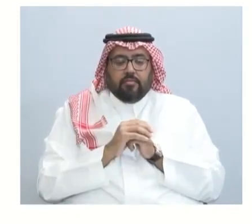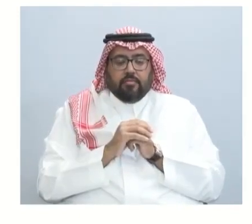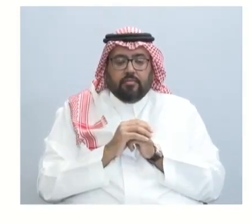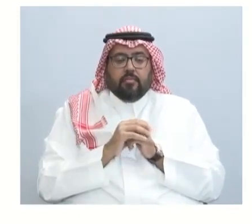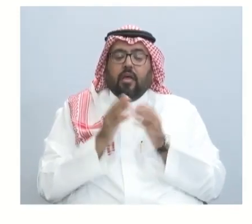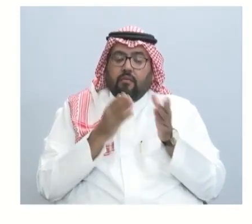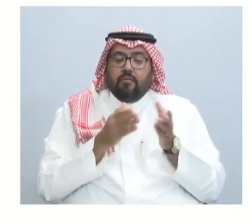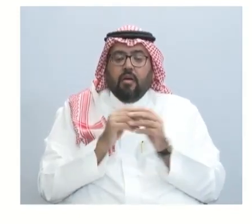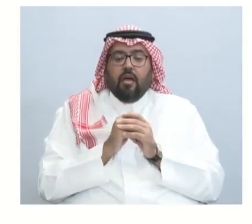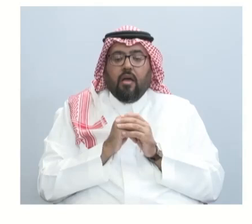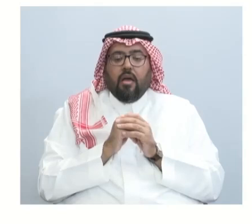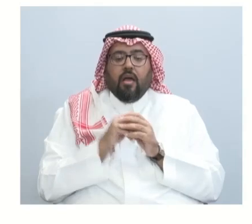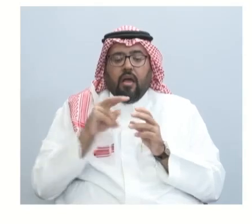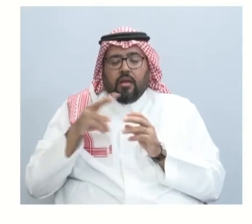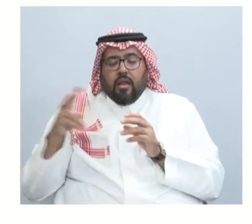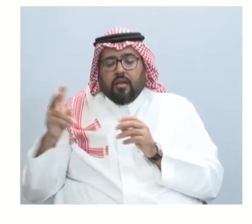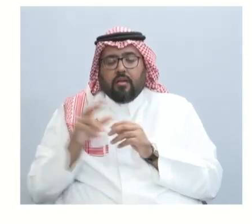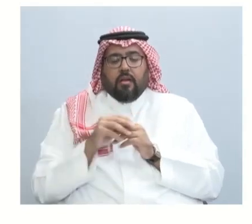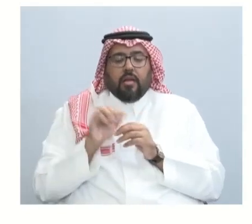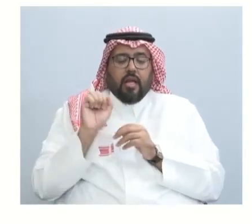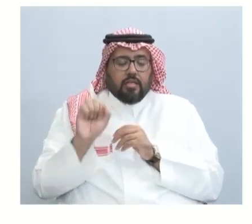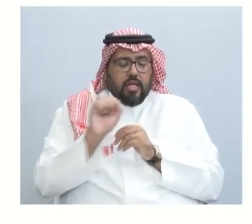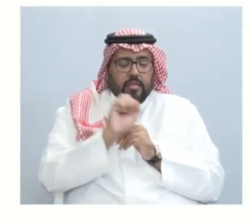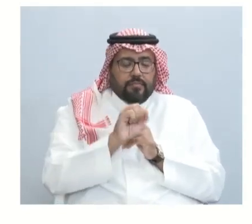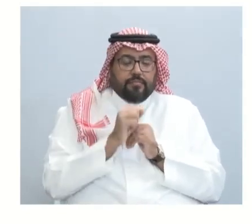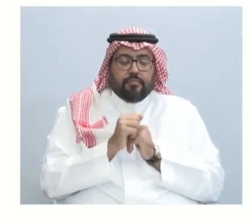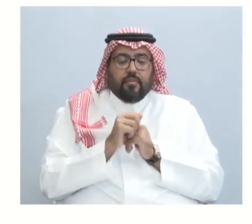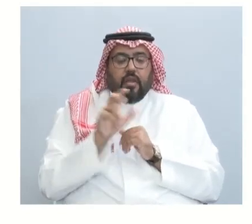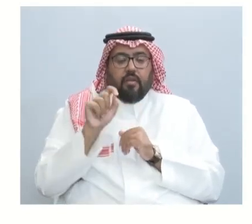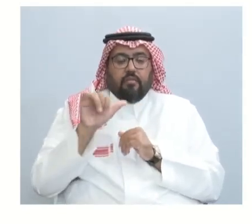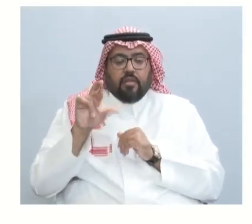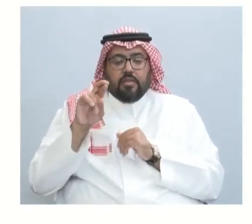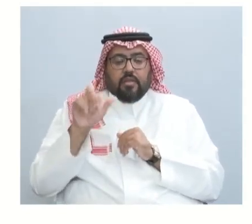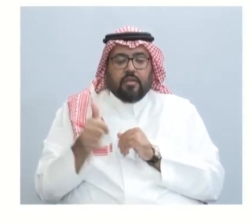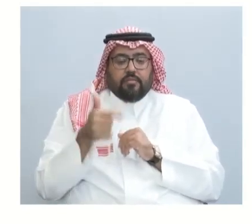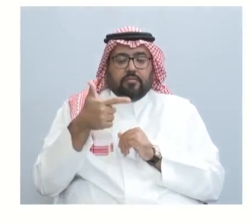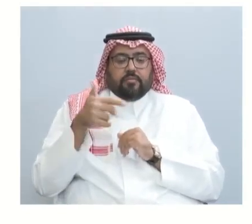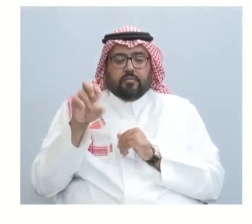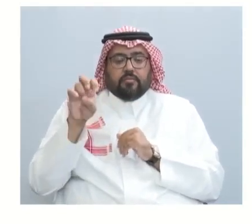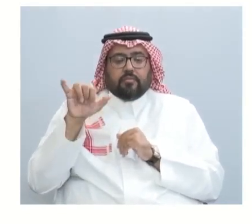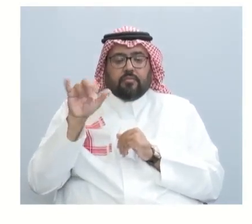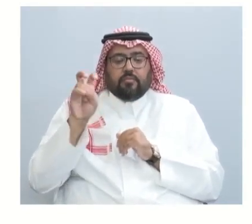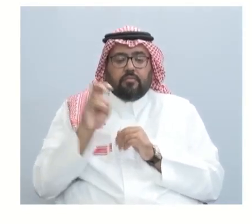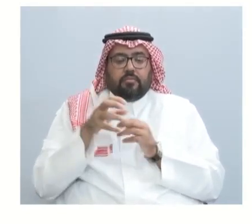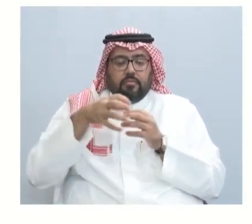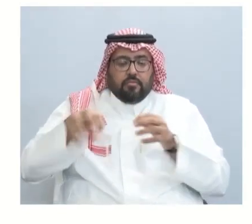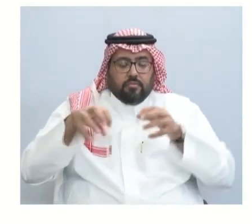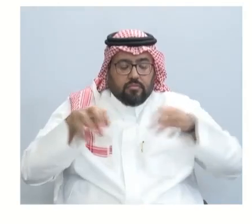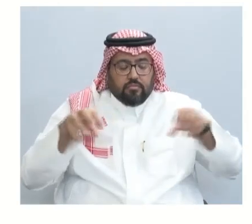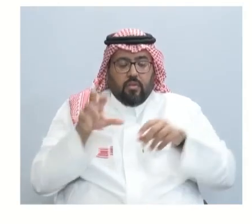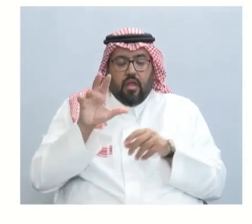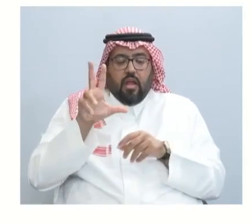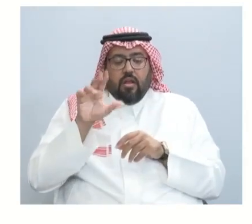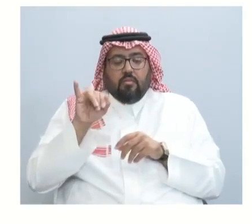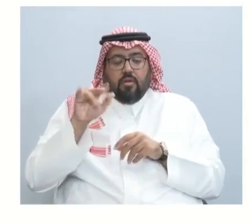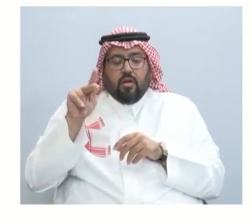يمكن استخدام العديد من الخصائص الفيزيائيه لفصل مكونات المخلوط